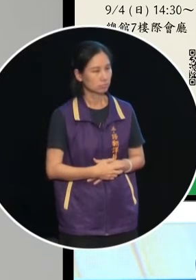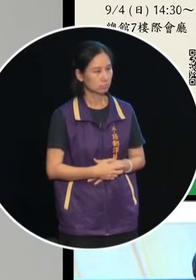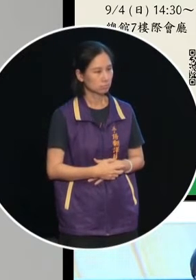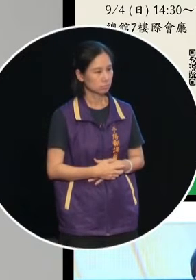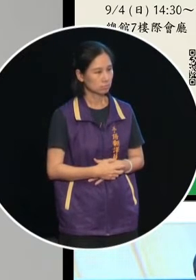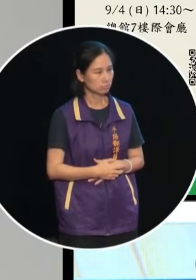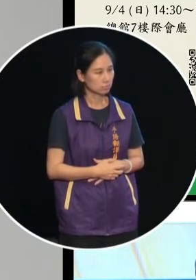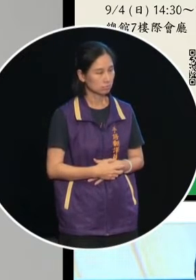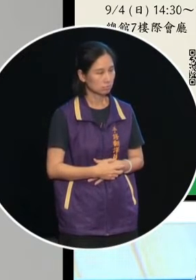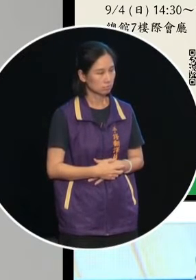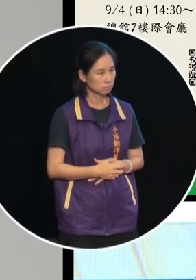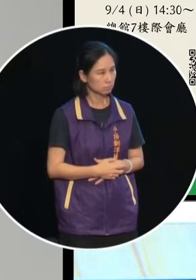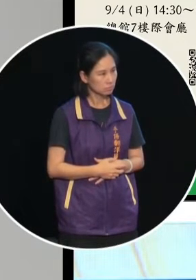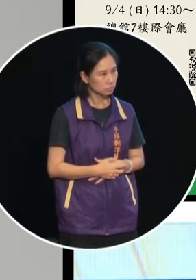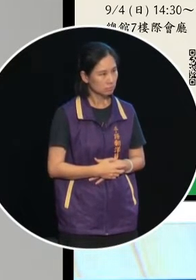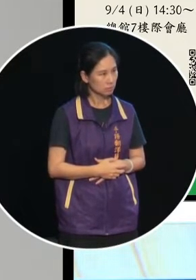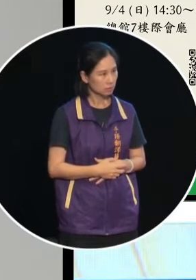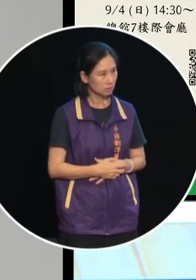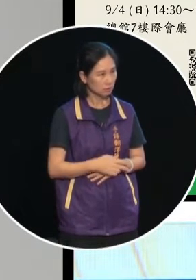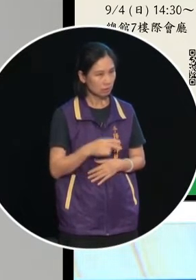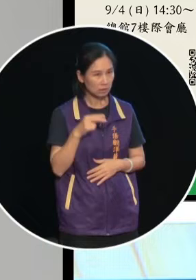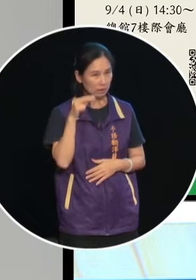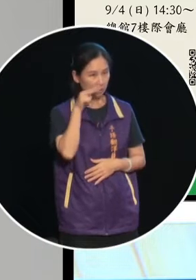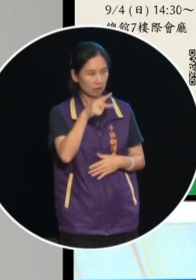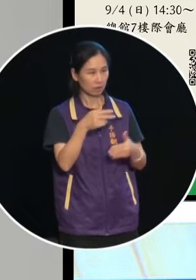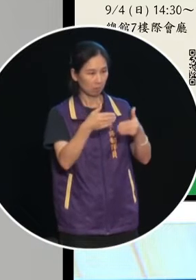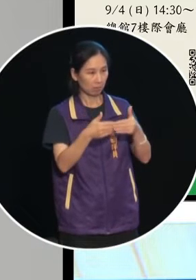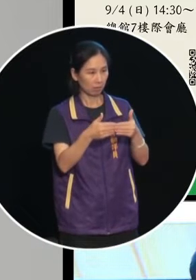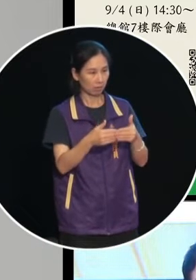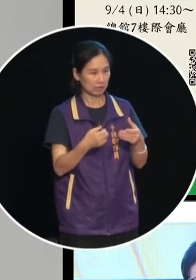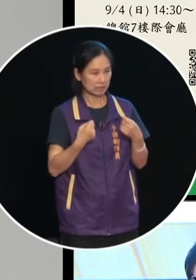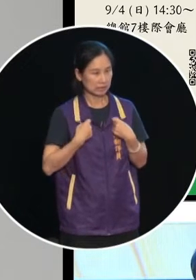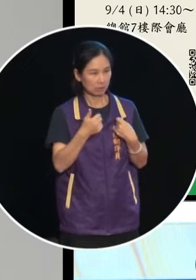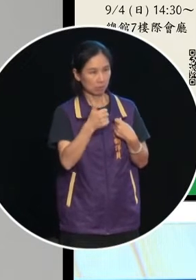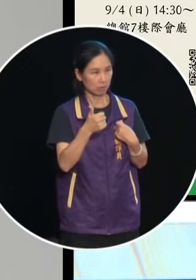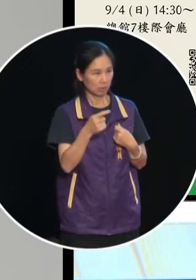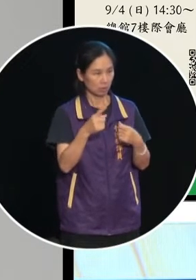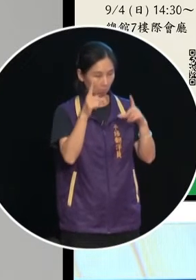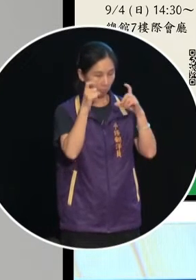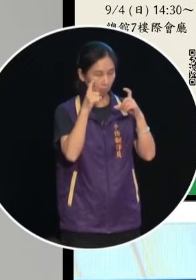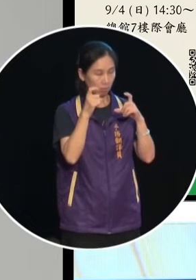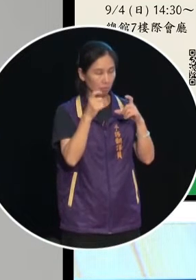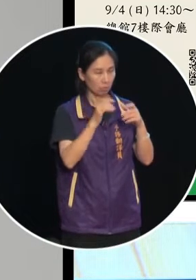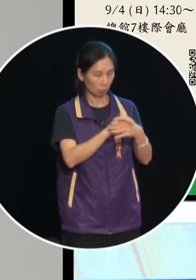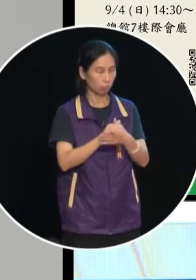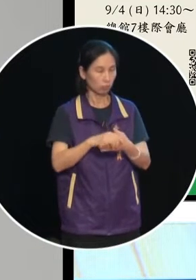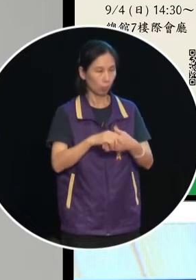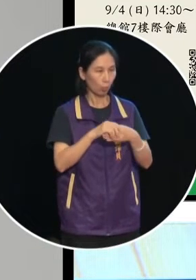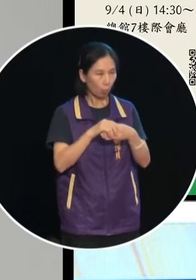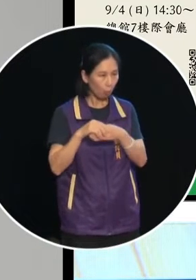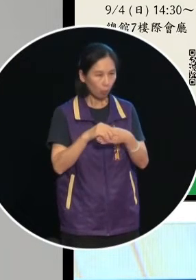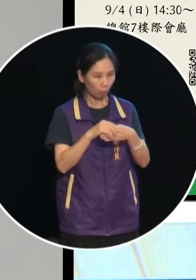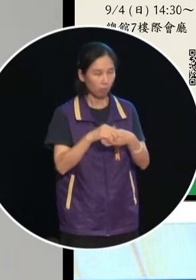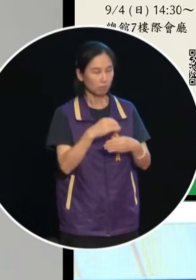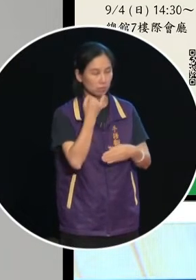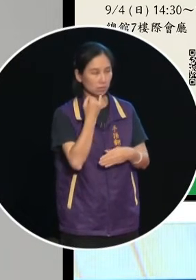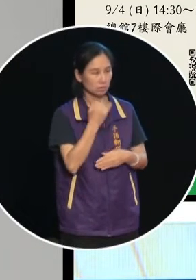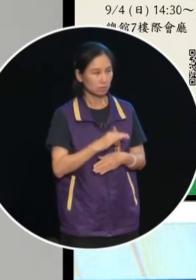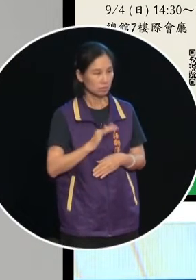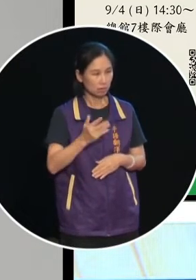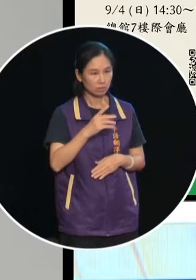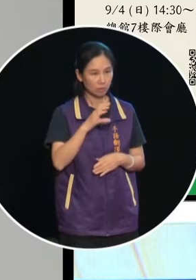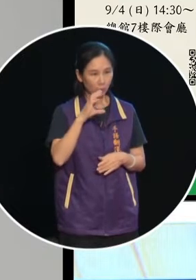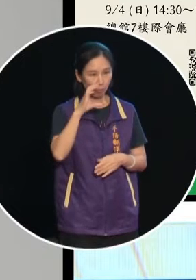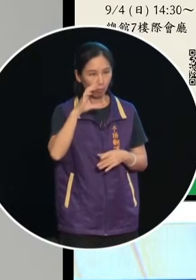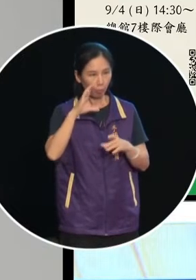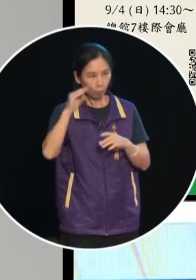国大陆怎么办？见到习近平先生握手拍照可以啊。不过接下来呢，他回来的时候被